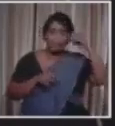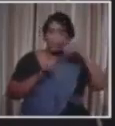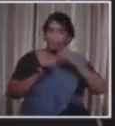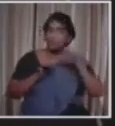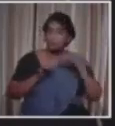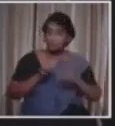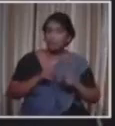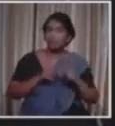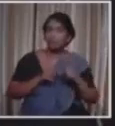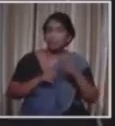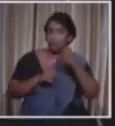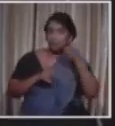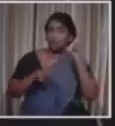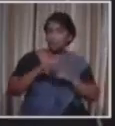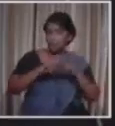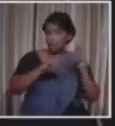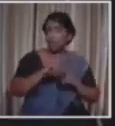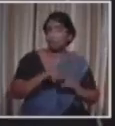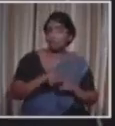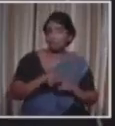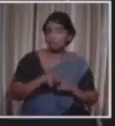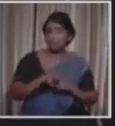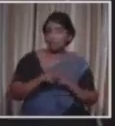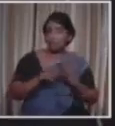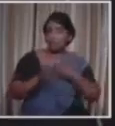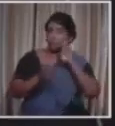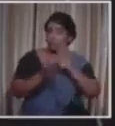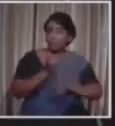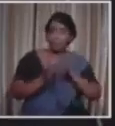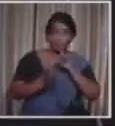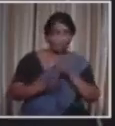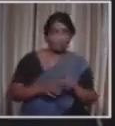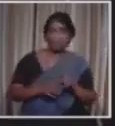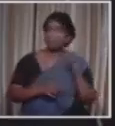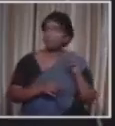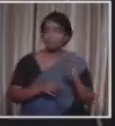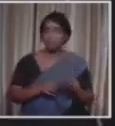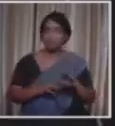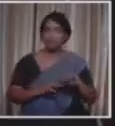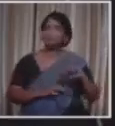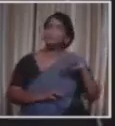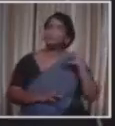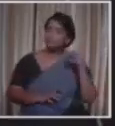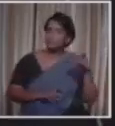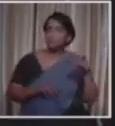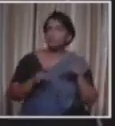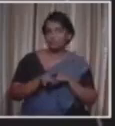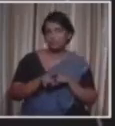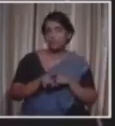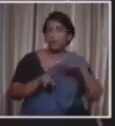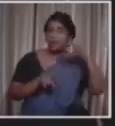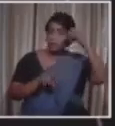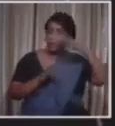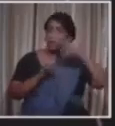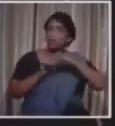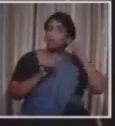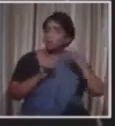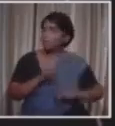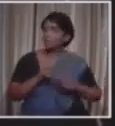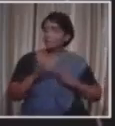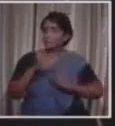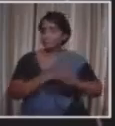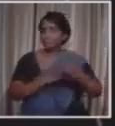හිටියා එතුමාගේ ඉතාමත් හොඳ යාළුව. මේක අකුල ගන්න කියලා කියන. හැබැයි එතුමාට හයියක් තිබුණේ වෙලාවේ විදුලි බල මණ්ඩලේ පැත්ත ගන්න